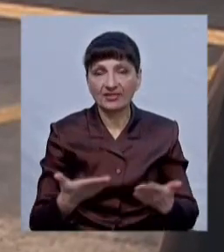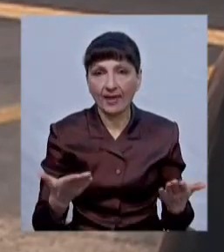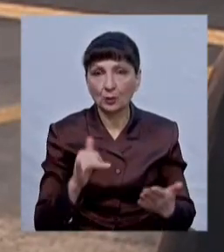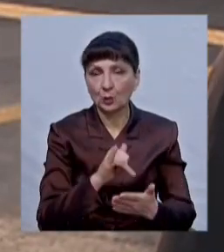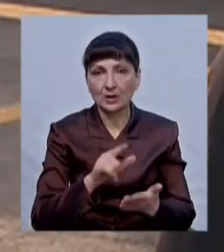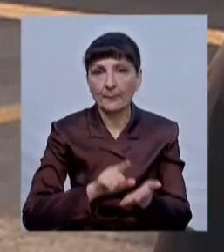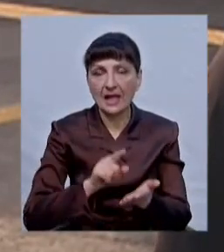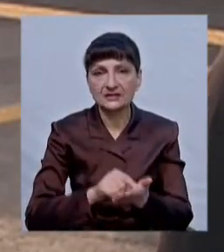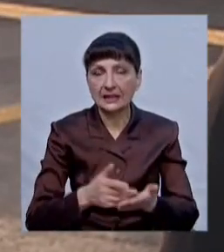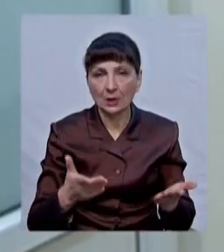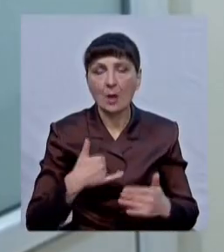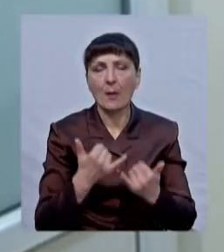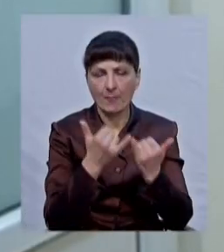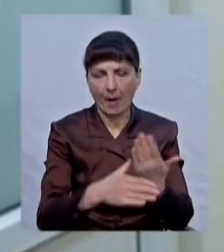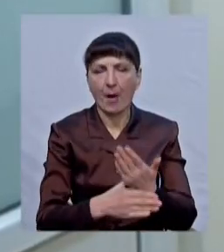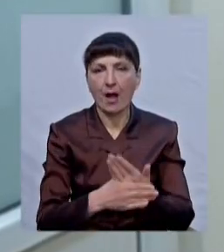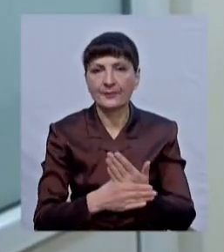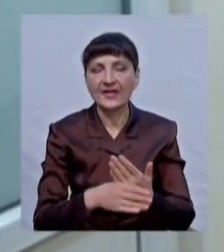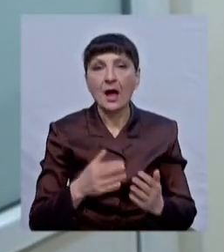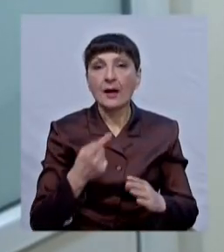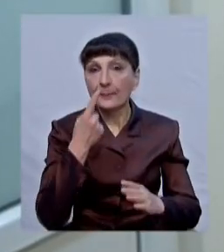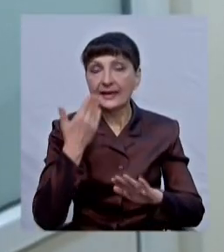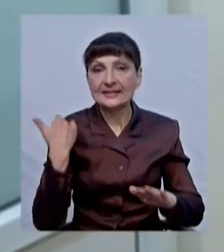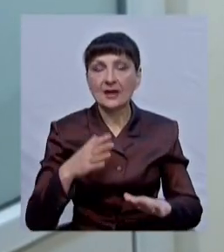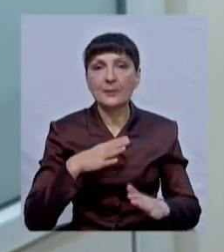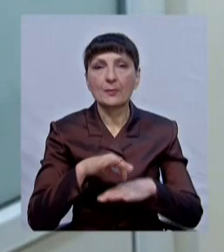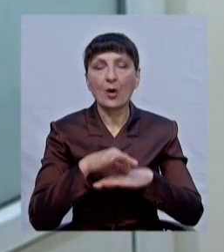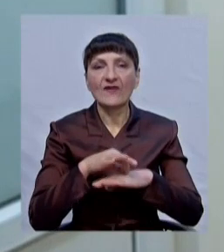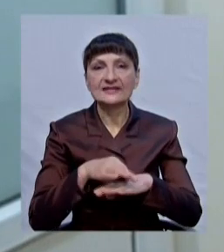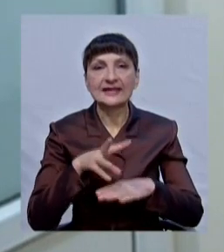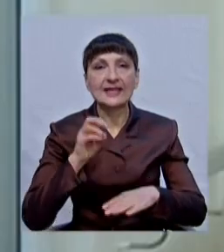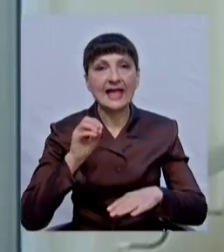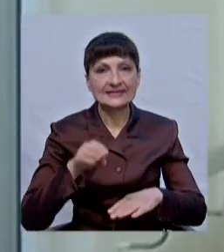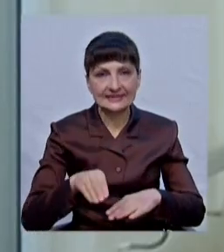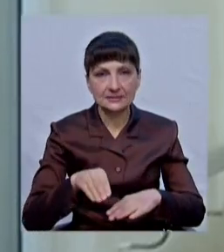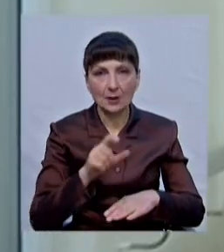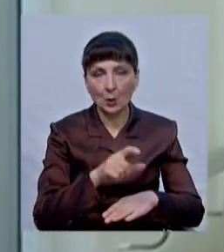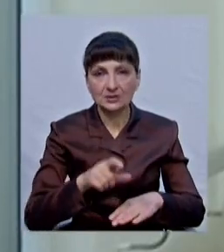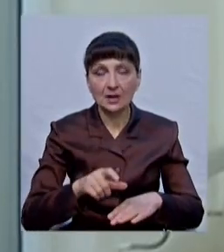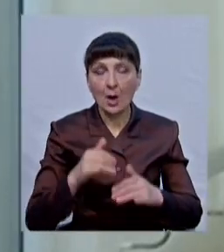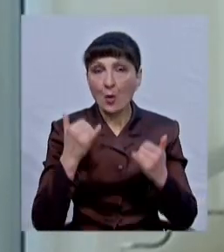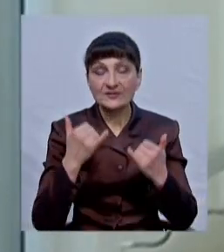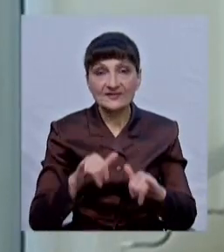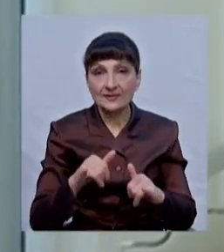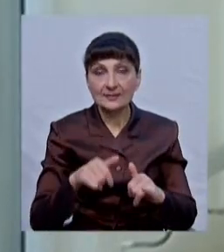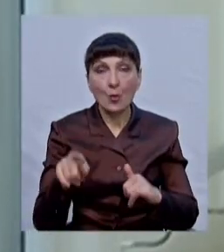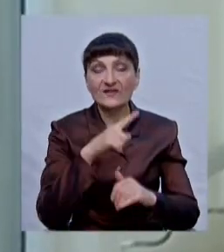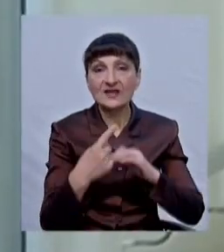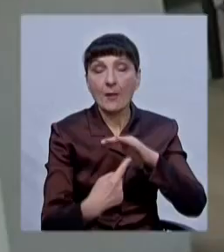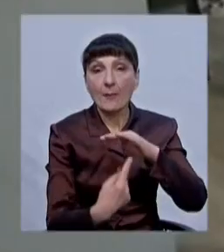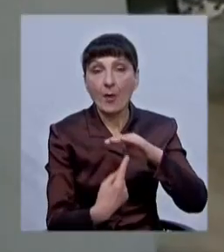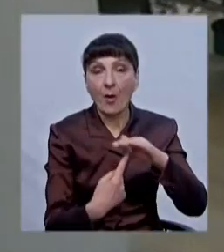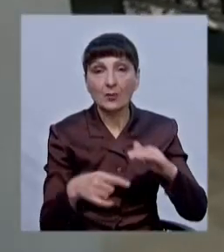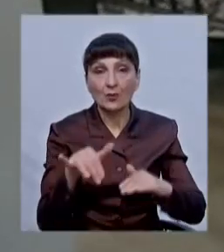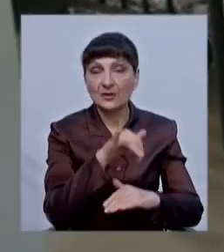есть им оформляем инвалидность. Кстати, на днях в социальном центре проводили ПЦР-тестирование. И что удивительно, вопреки стереотипам, у всех